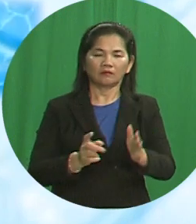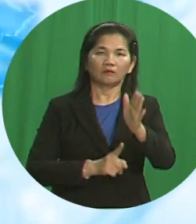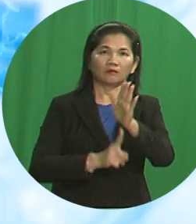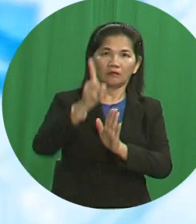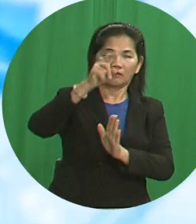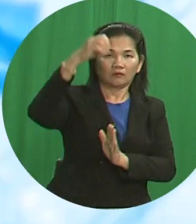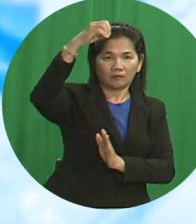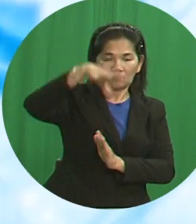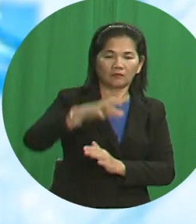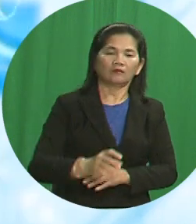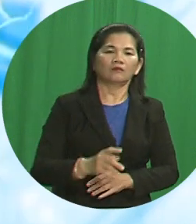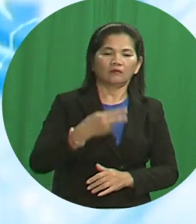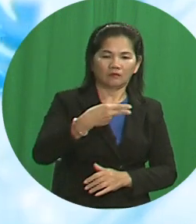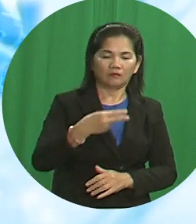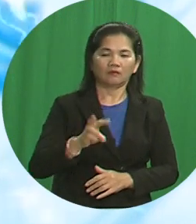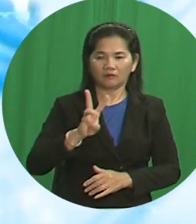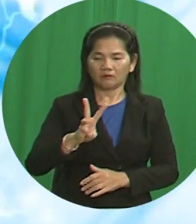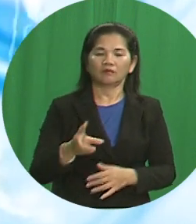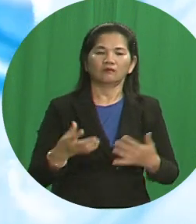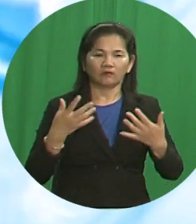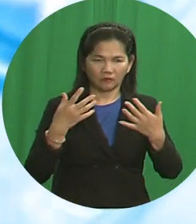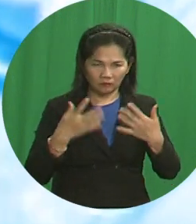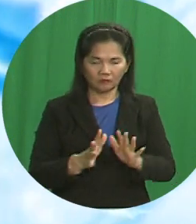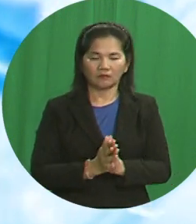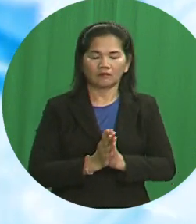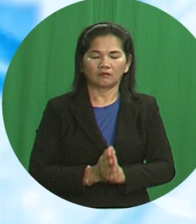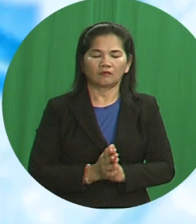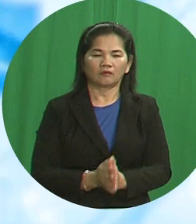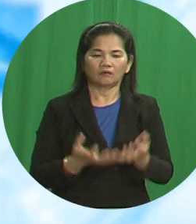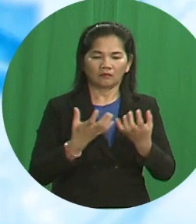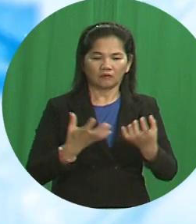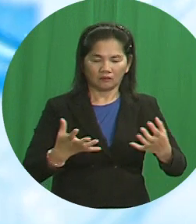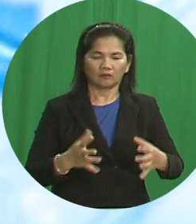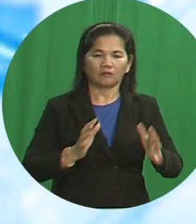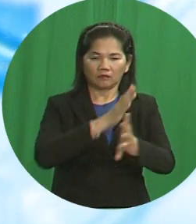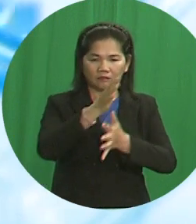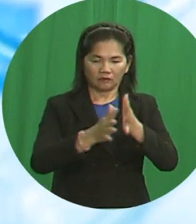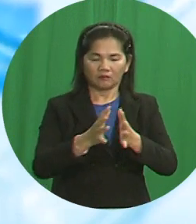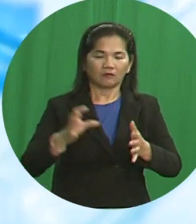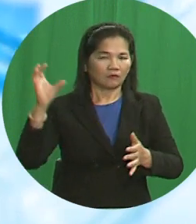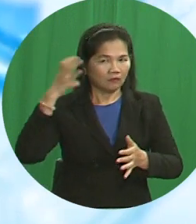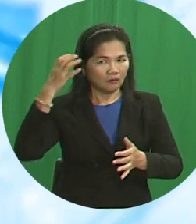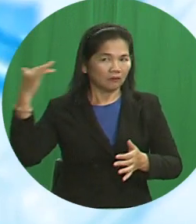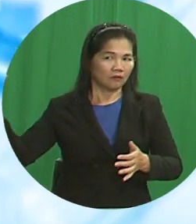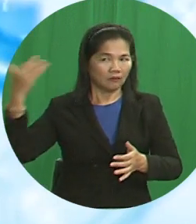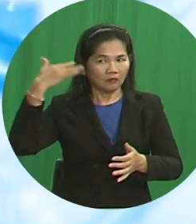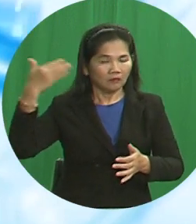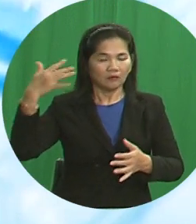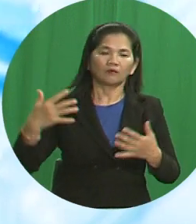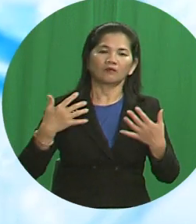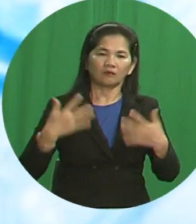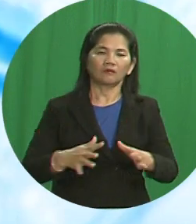ហោះរ៉ុកកែត H3 ស៊េរីថ្មីរបស់ខ្លួនដែលបំពាក់ដោយឧបករណ៍ចាប់សញ្ញាប្រើសំឡេងអេលិចត្រូម៉ាញេទិក